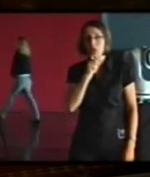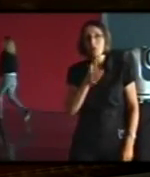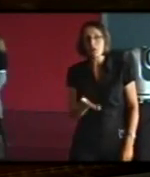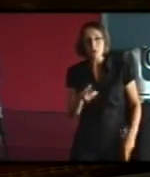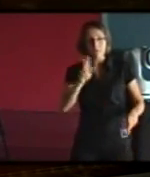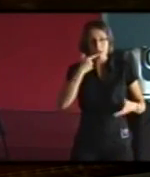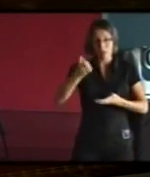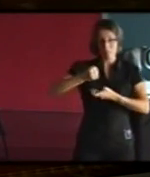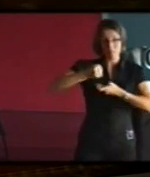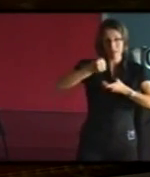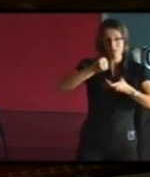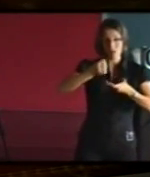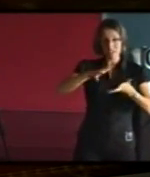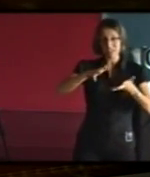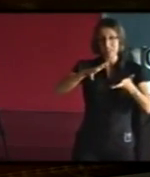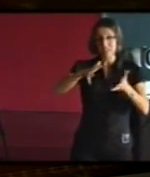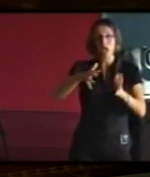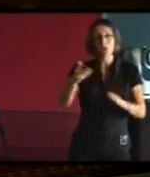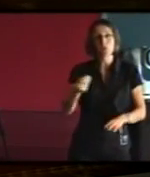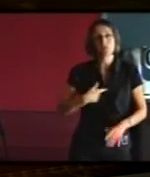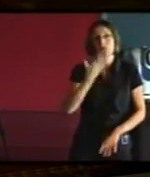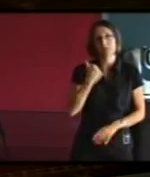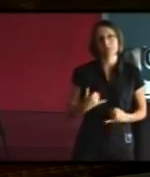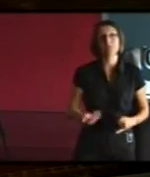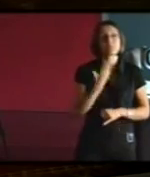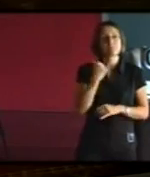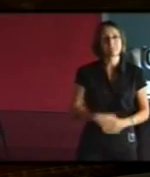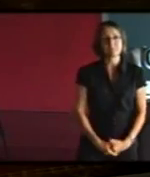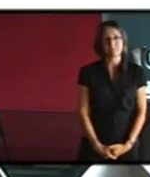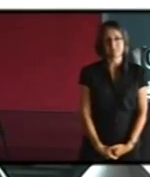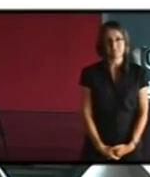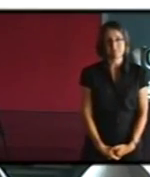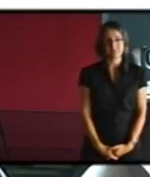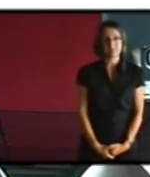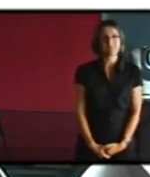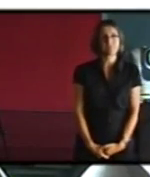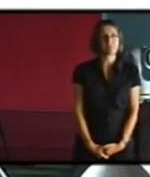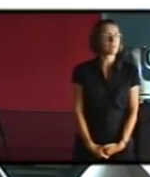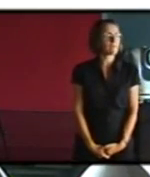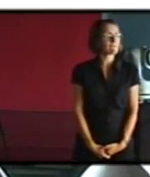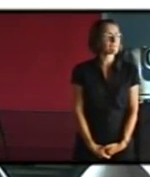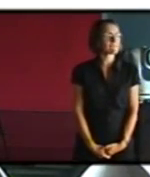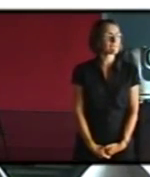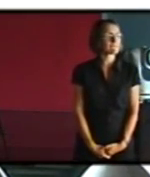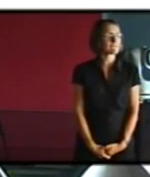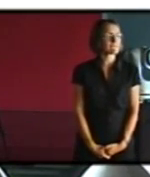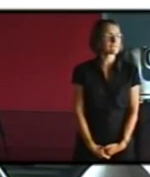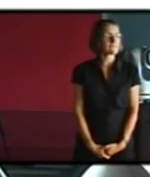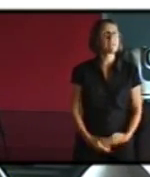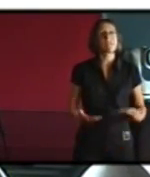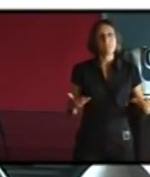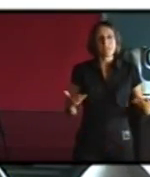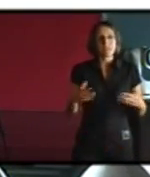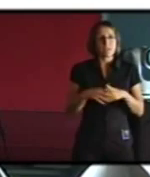résilience de ce patrimoine. Je le sens. Bah. Non mais moi je vais pas vous... On ne l'a pas faite, hein,